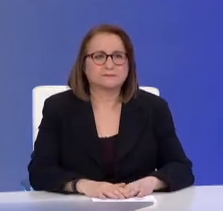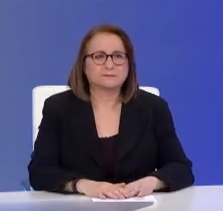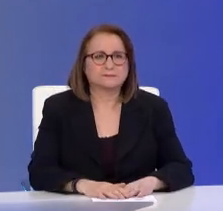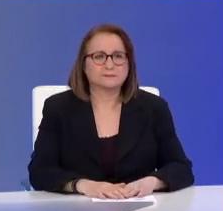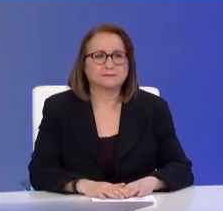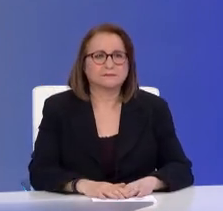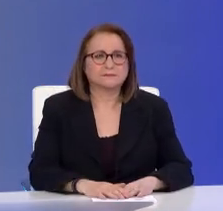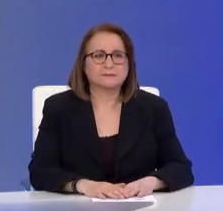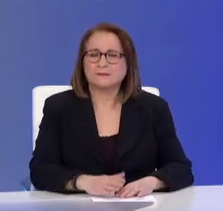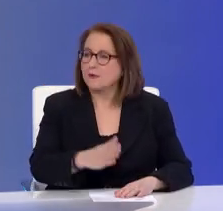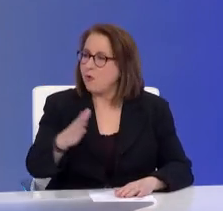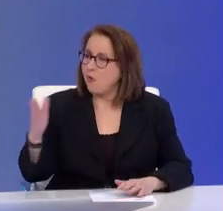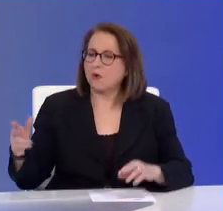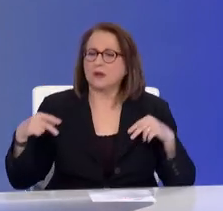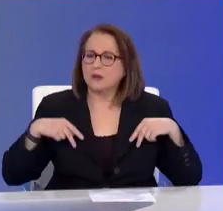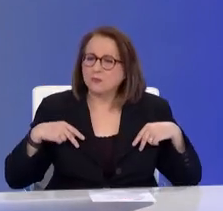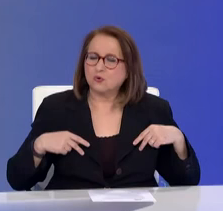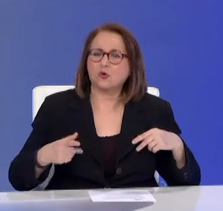Εξοχότατε,